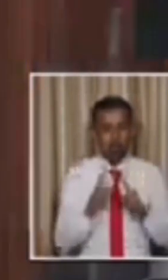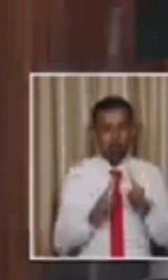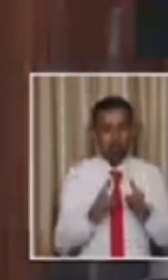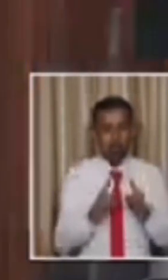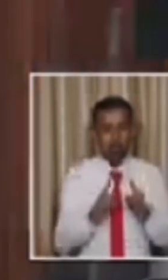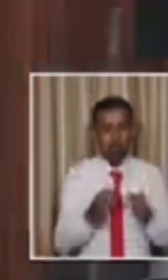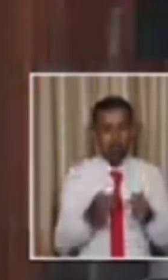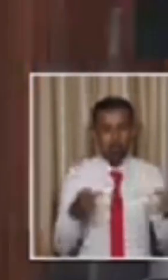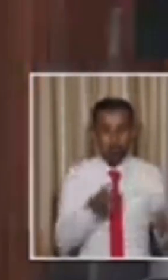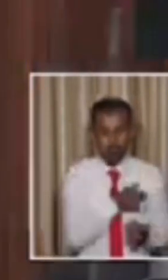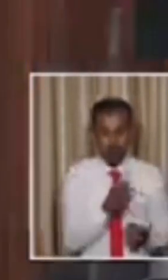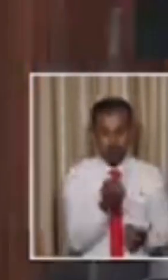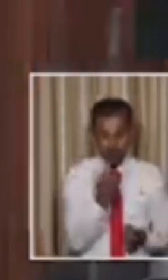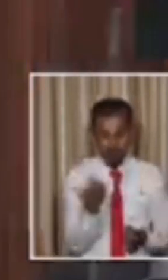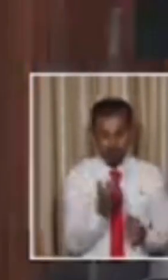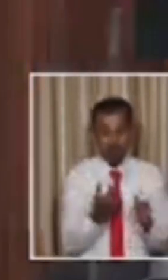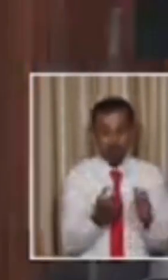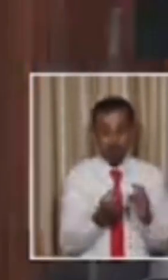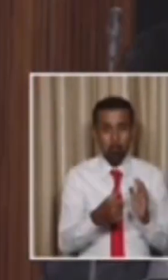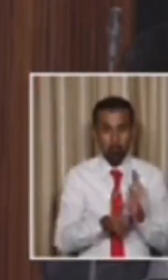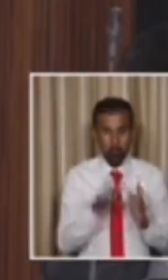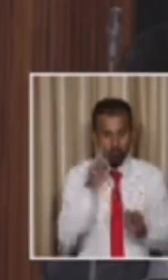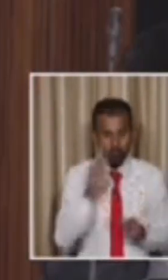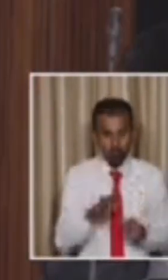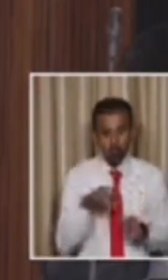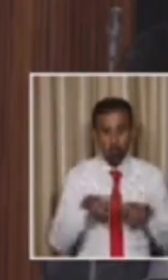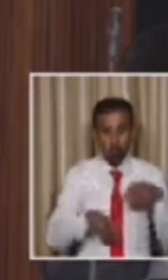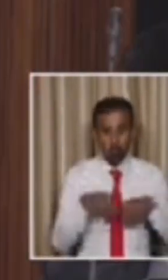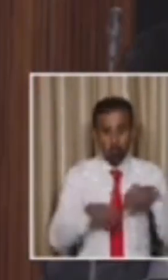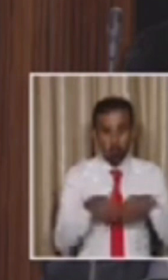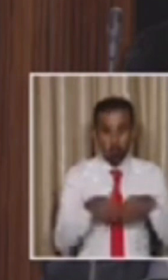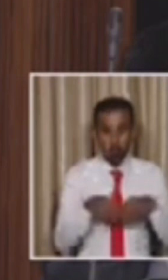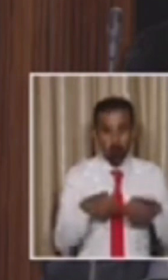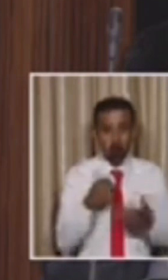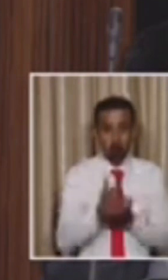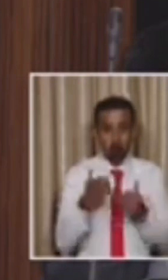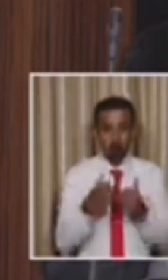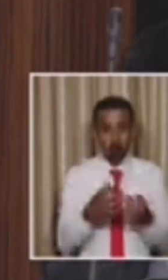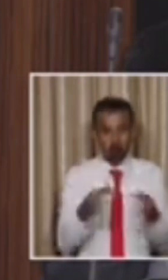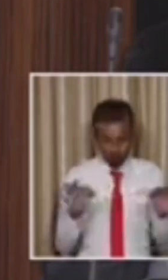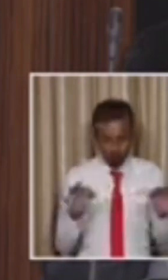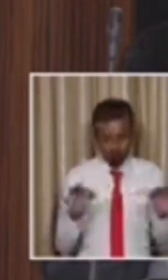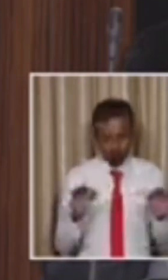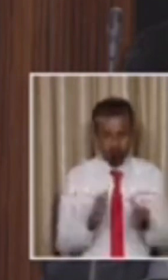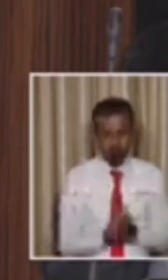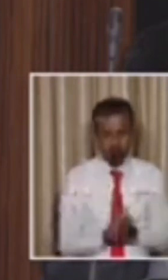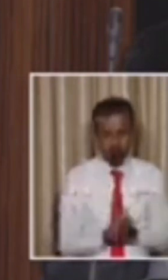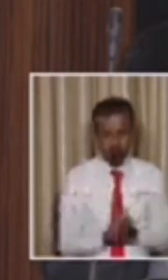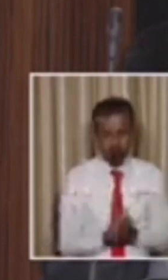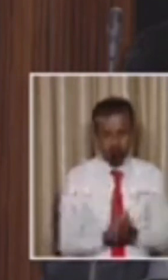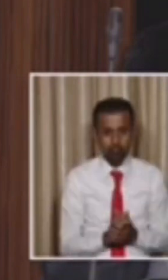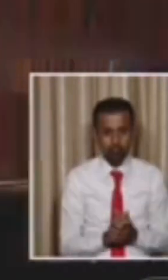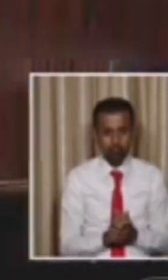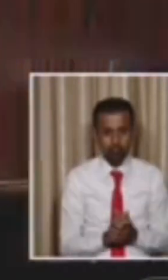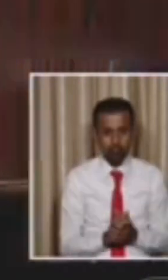දැන් ගරු විපක්ෂ නායකතුමත් කිව්වා අලුත් පනතෙන් බලාපොරොත්තු වුණේ දේශපාලඥයාගේ මහ බැංකුව නිදහස් කිරීම. හරි හරි ඒ ගැන කතා කරලා අර මැතිතුමා ඇති දැන් ඇති